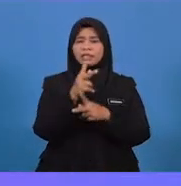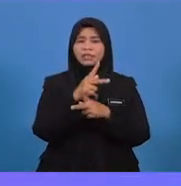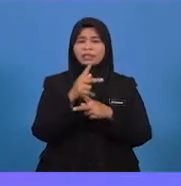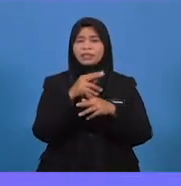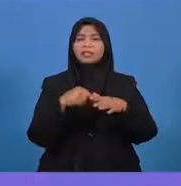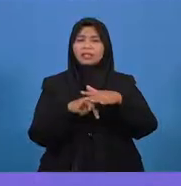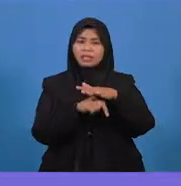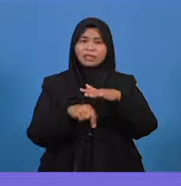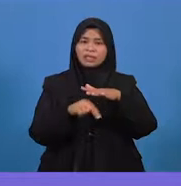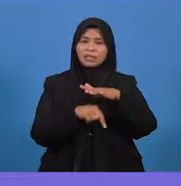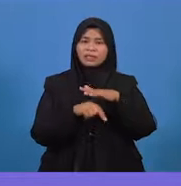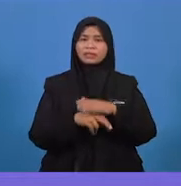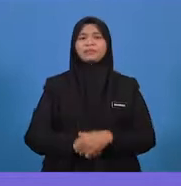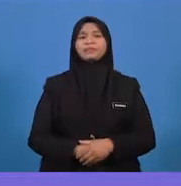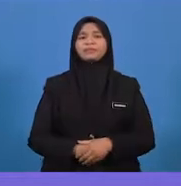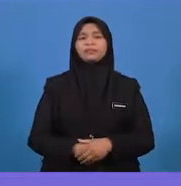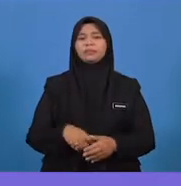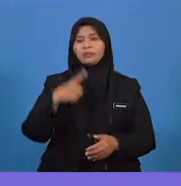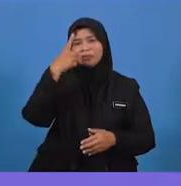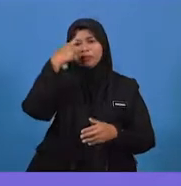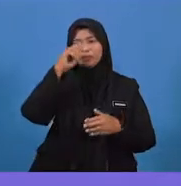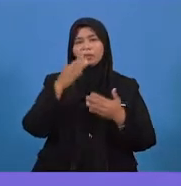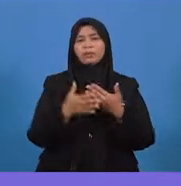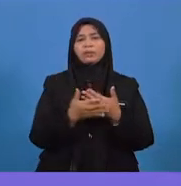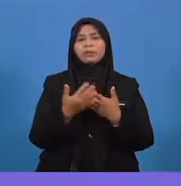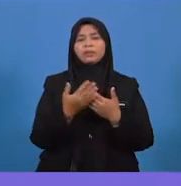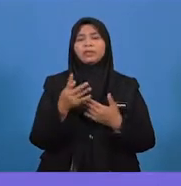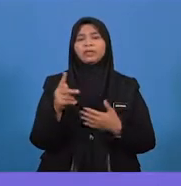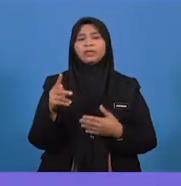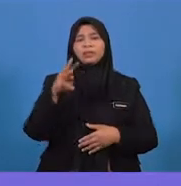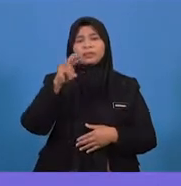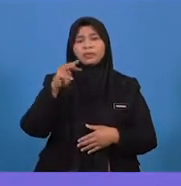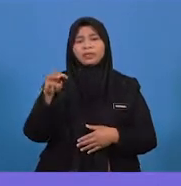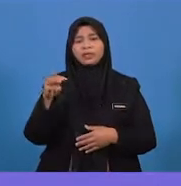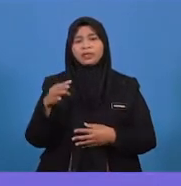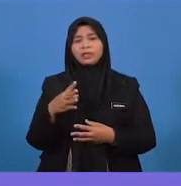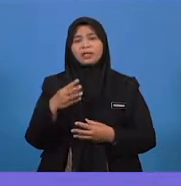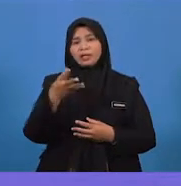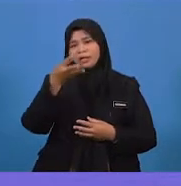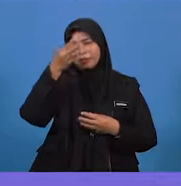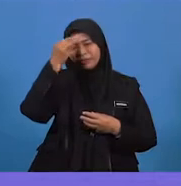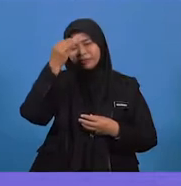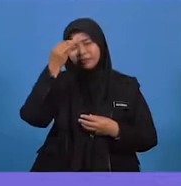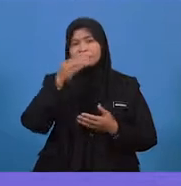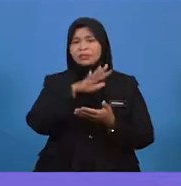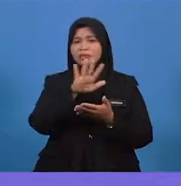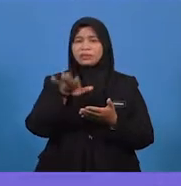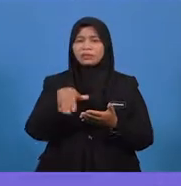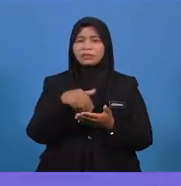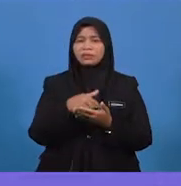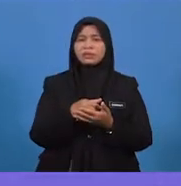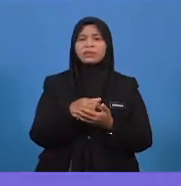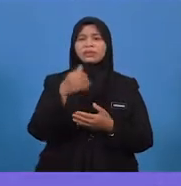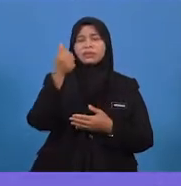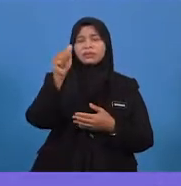neraka. Bagi memudahkan murid-murid menghafal kesepuluh nama-nama malaikat ini